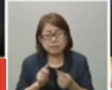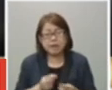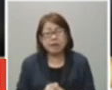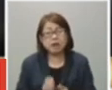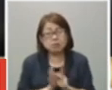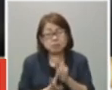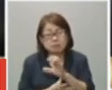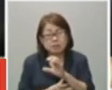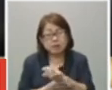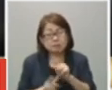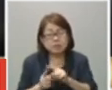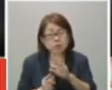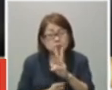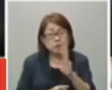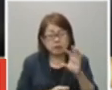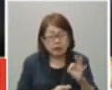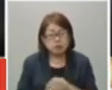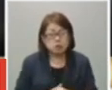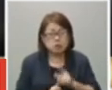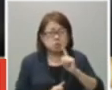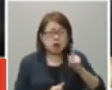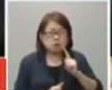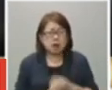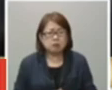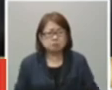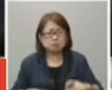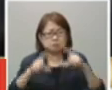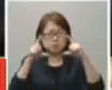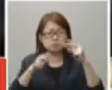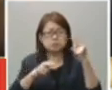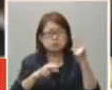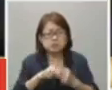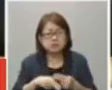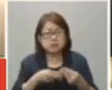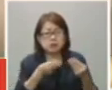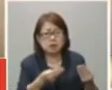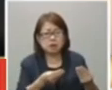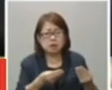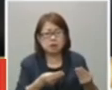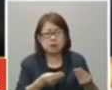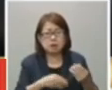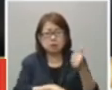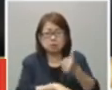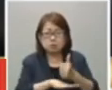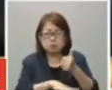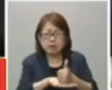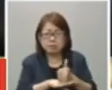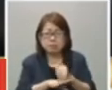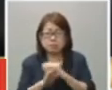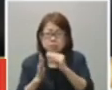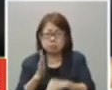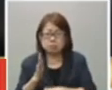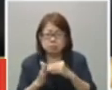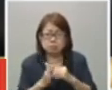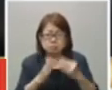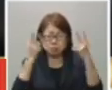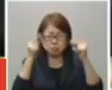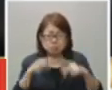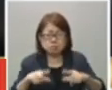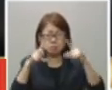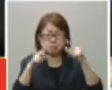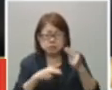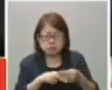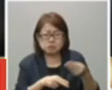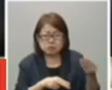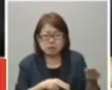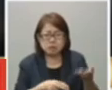นั้นท่านได้เสียดสีและตั้งฉายาโดยไม่เป็นธรรมกับผู้บริหารประเทศคือท่านนายกรัฐมนตรีครับ